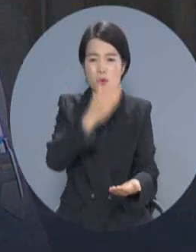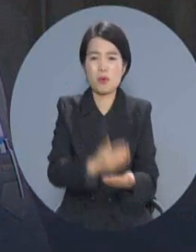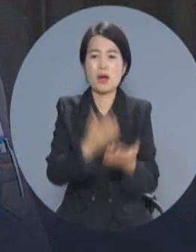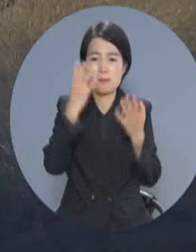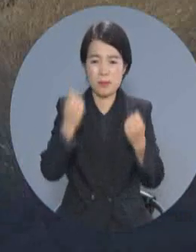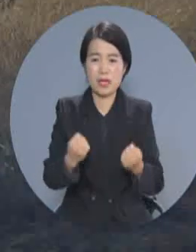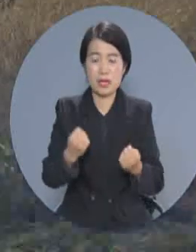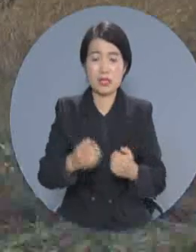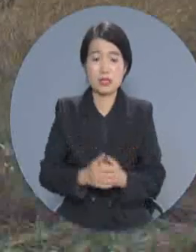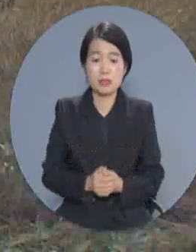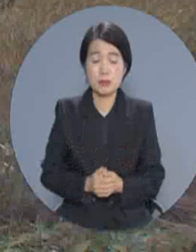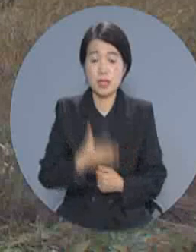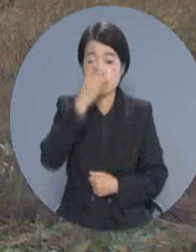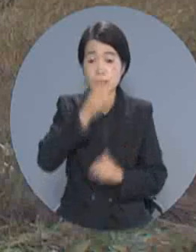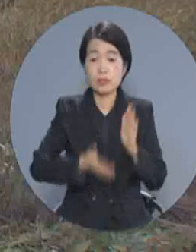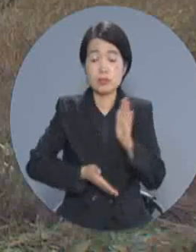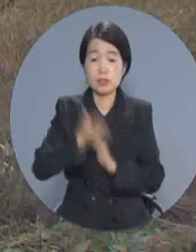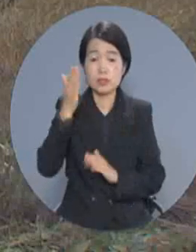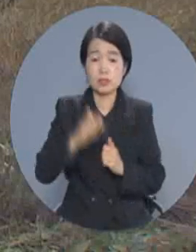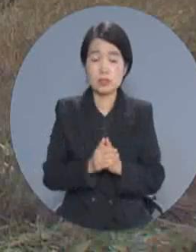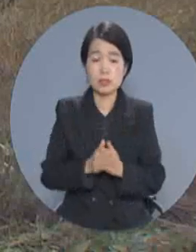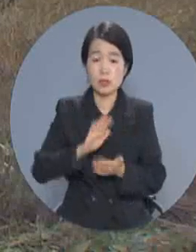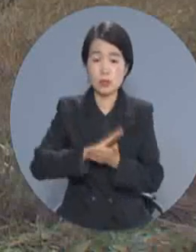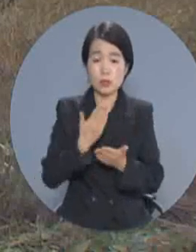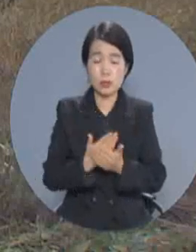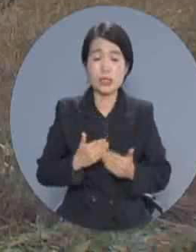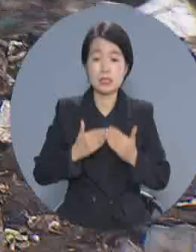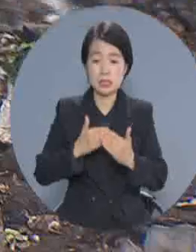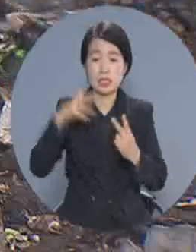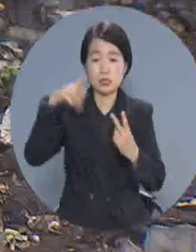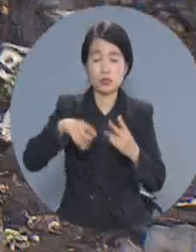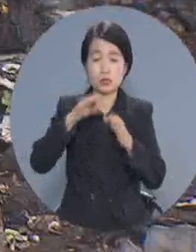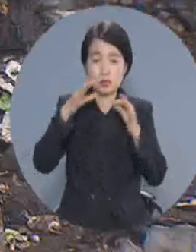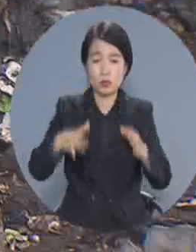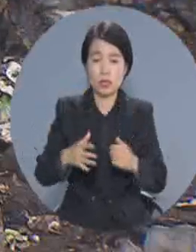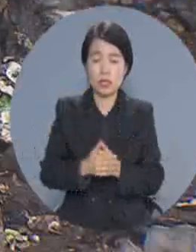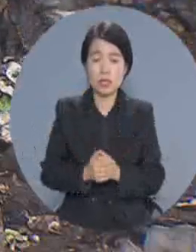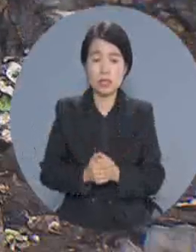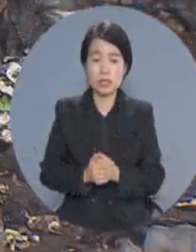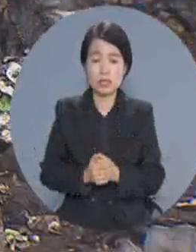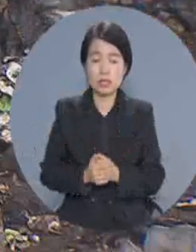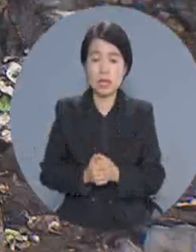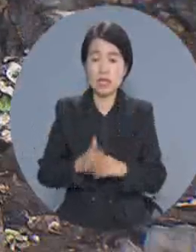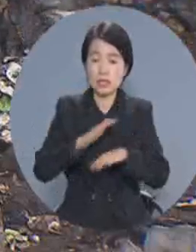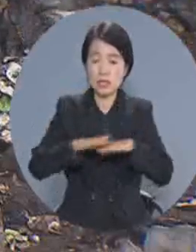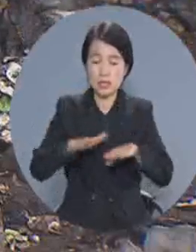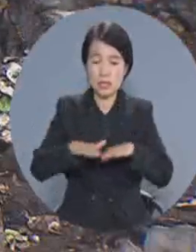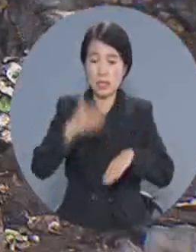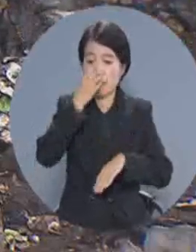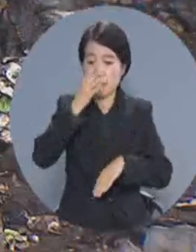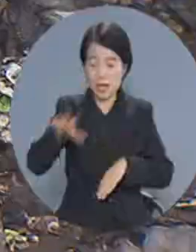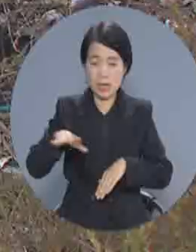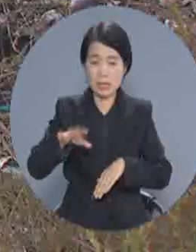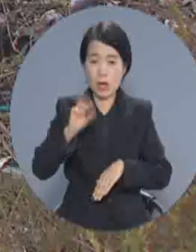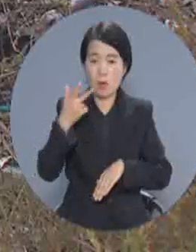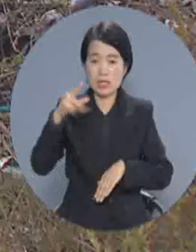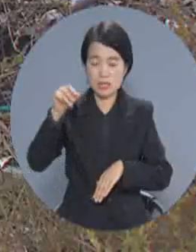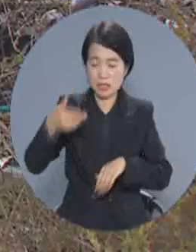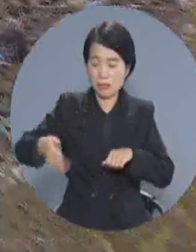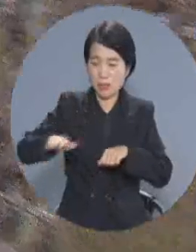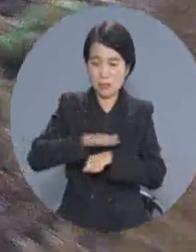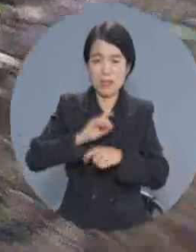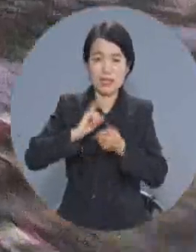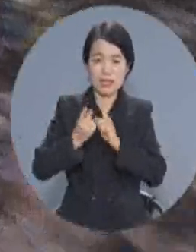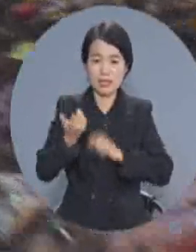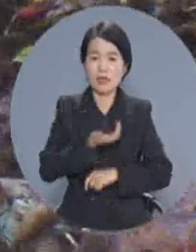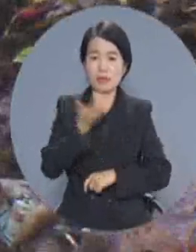상태입니다. 순천시는 보수가 진행되는 2주 동안 자원순환센터가 처리하던 폐기물은 왕지매립장이